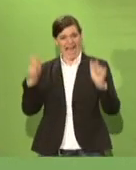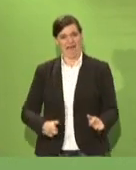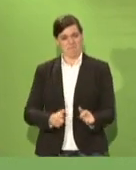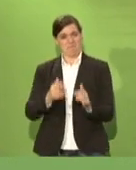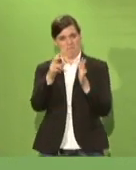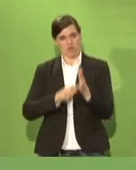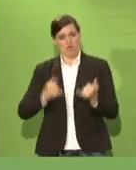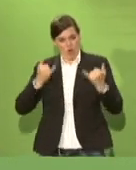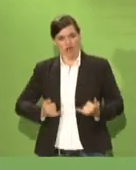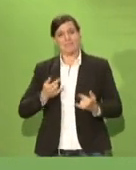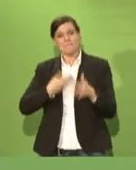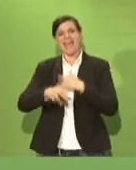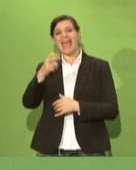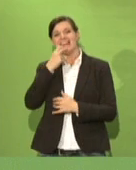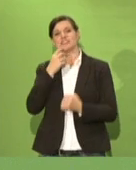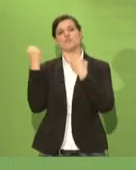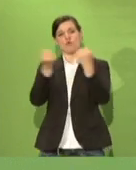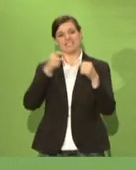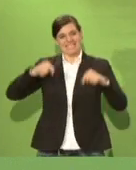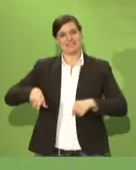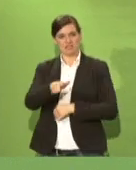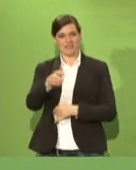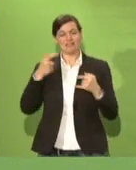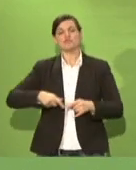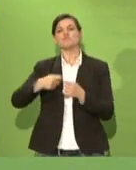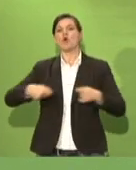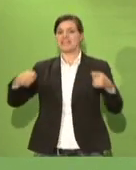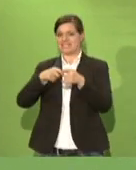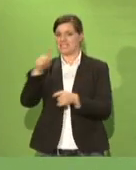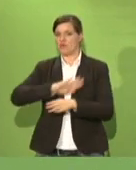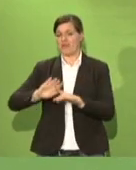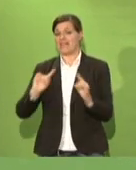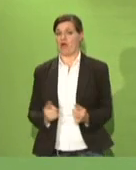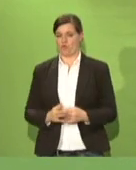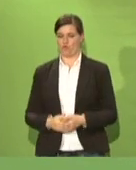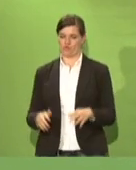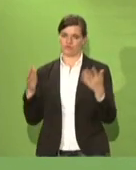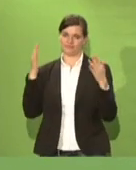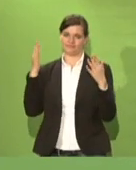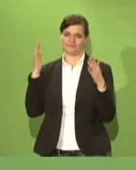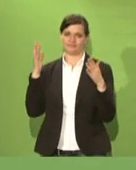mehr Elektromobilität in Nordrhein-Westfalen und in der Bundesrepublik.